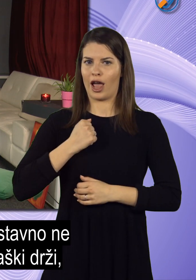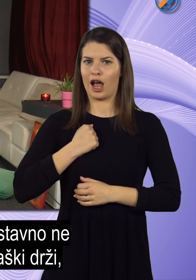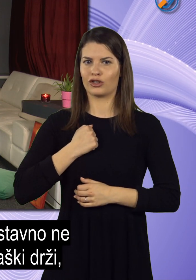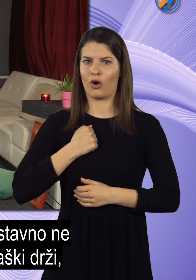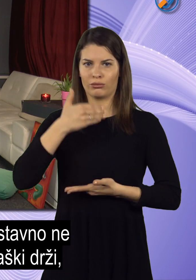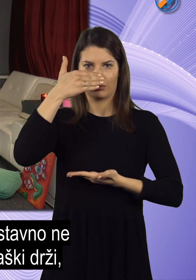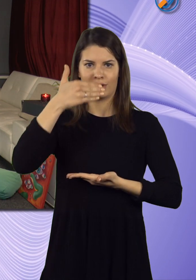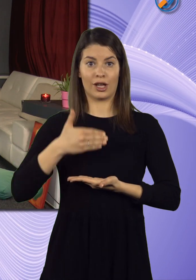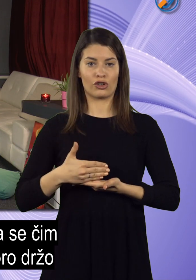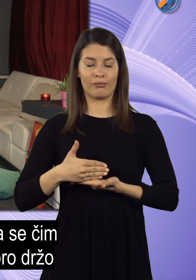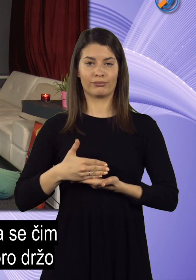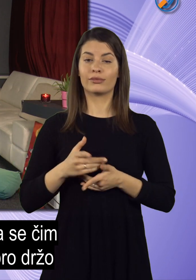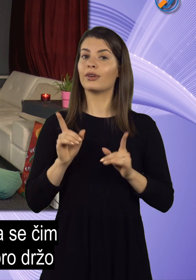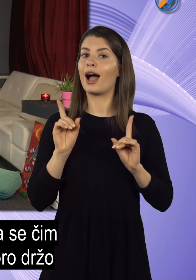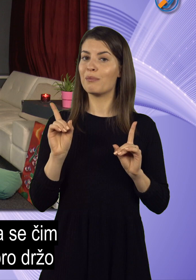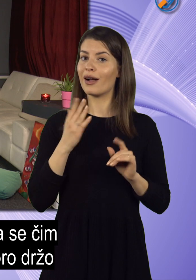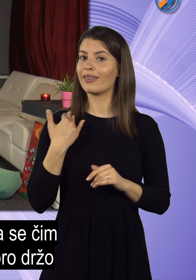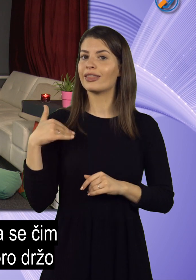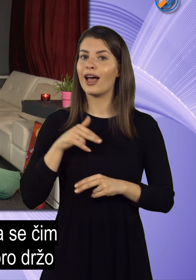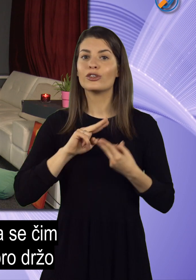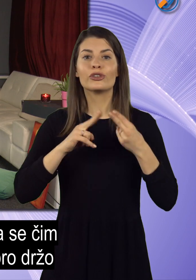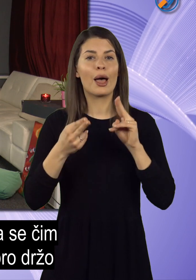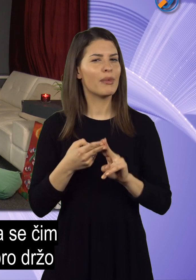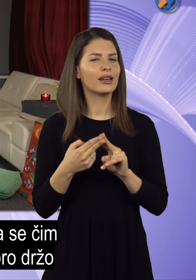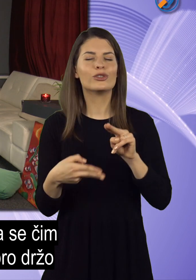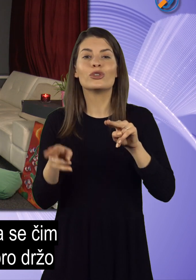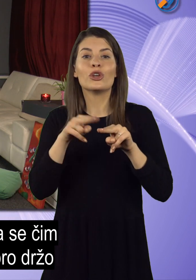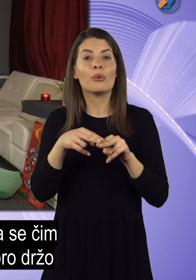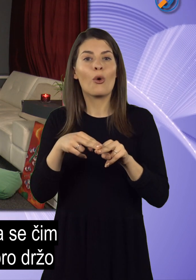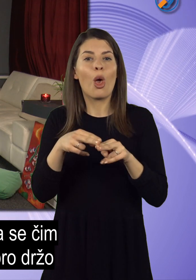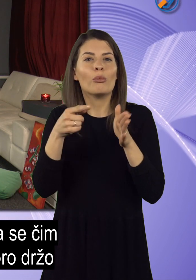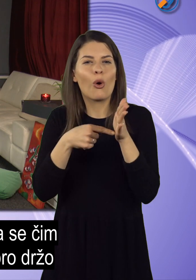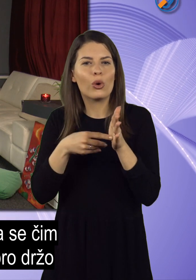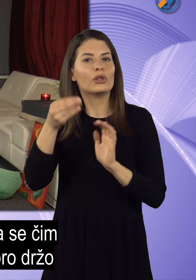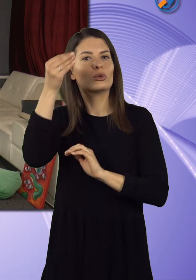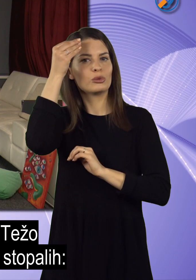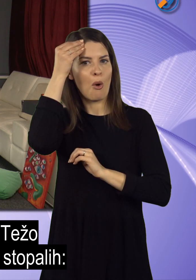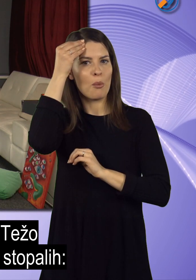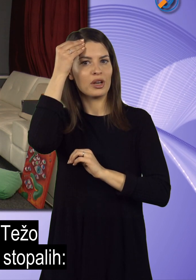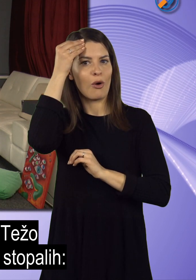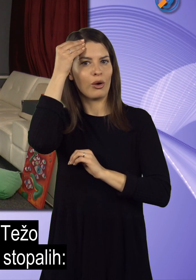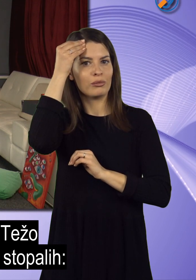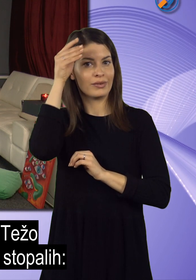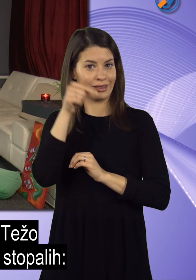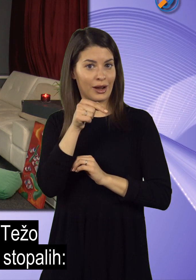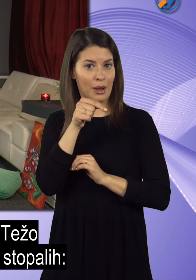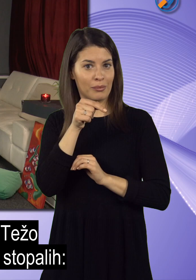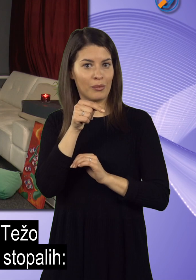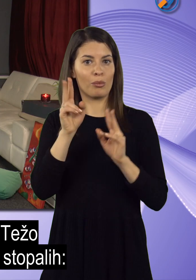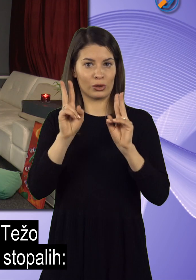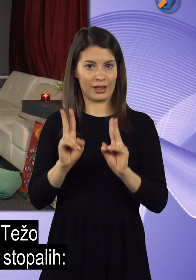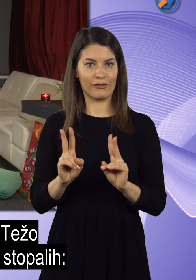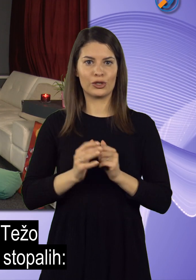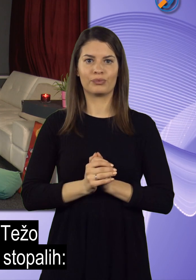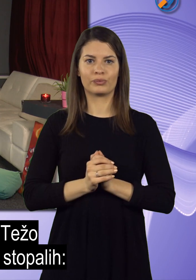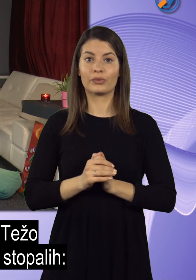pravilni vojaški drži. Ampak naš namen je, da se čim večkrat spomniš na dobro držo in se postaviš